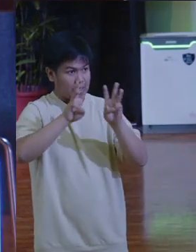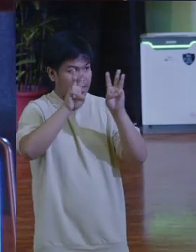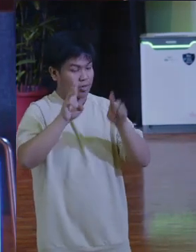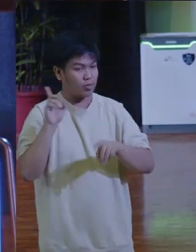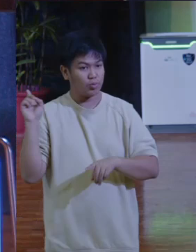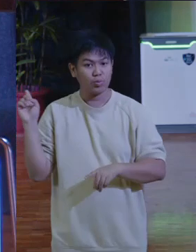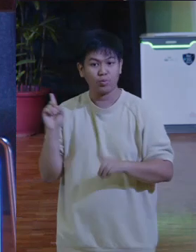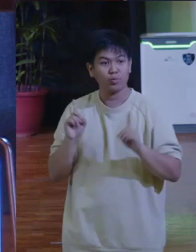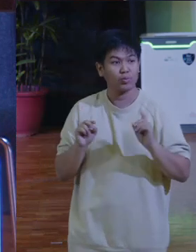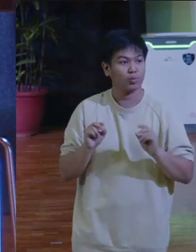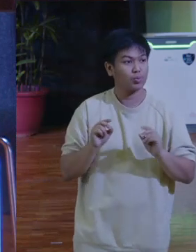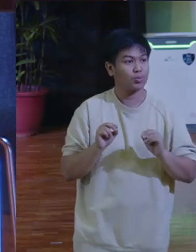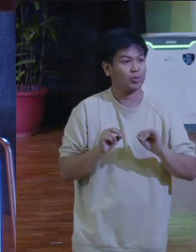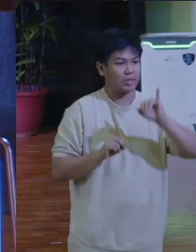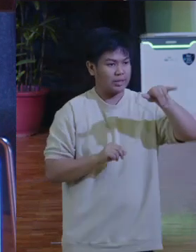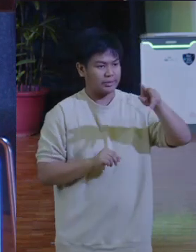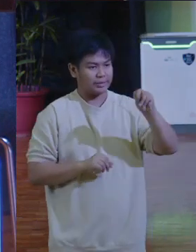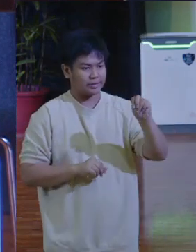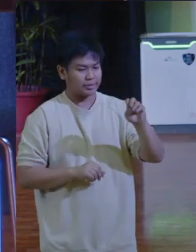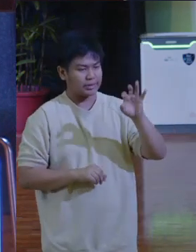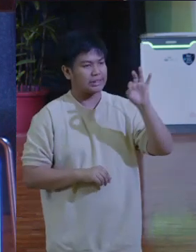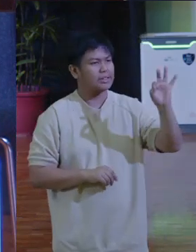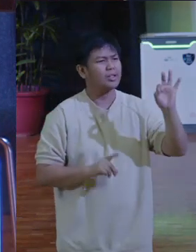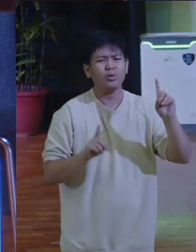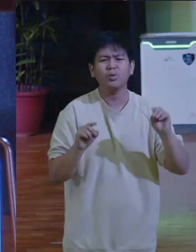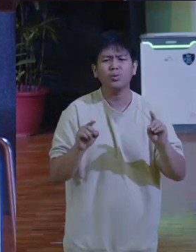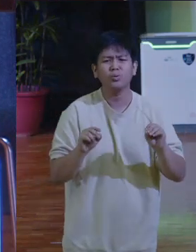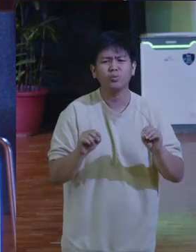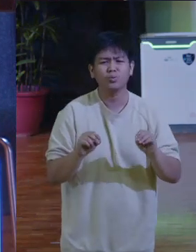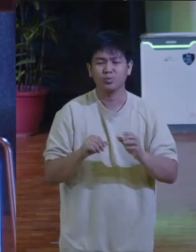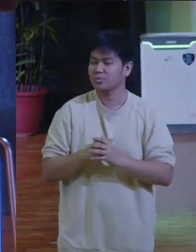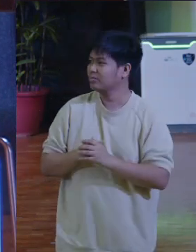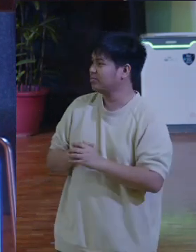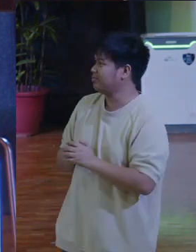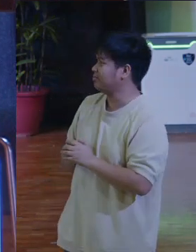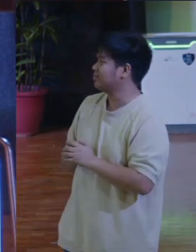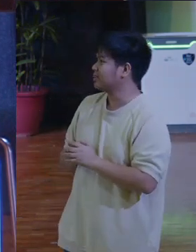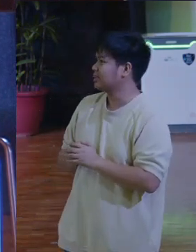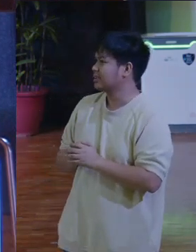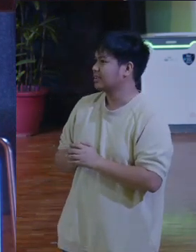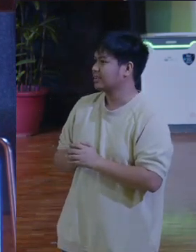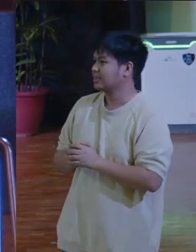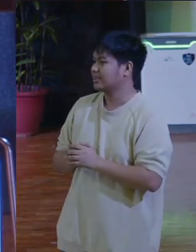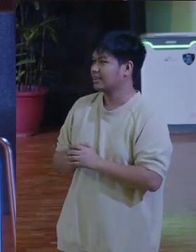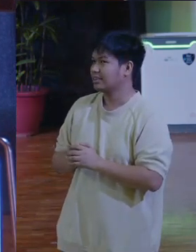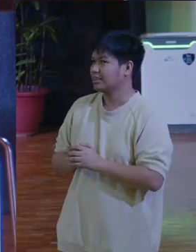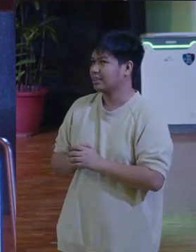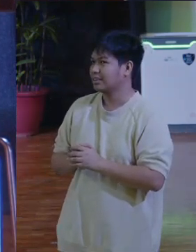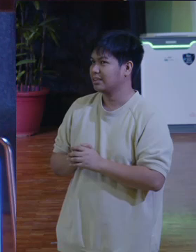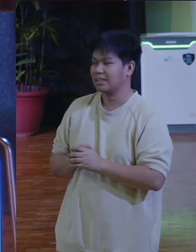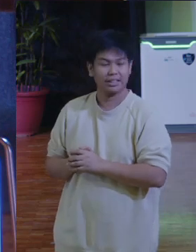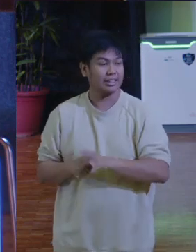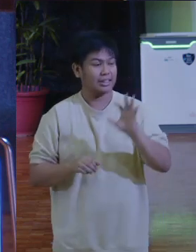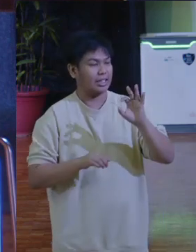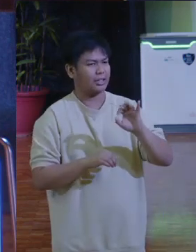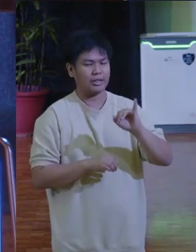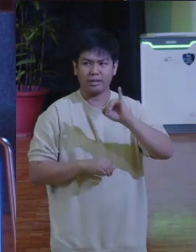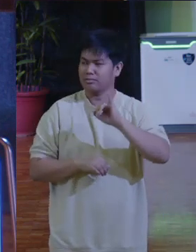Mag-uumpisa po kami January 9. Ama ba ang bilang ko? 4, 5, 6, 7, 8.